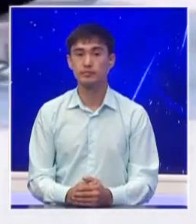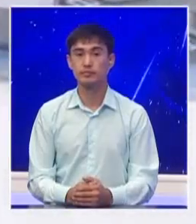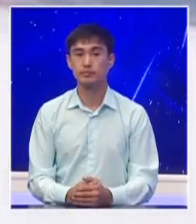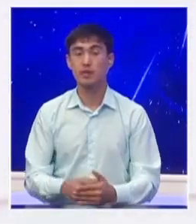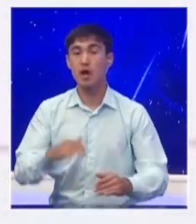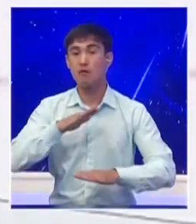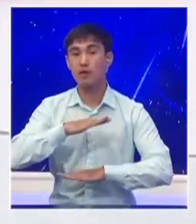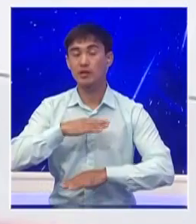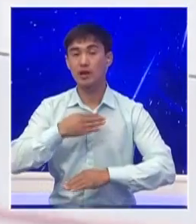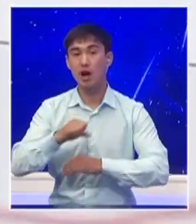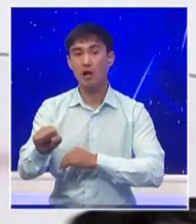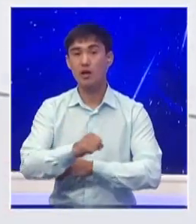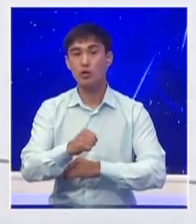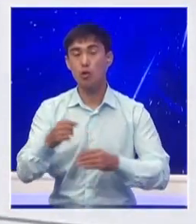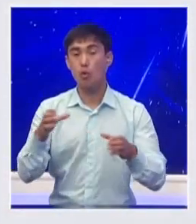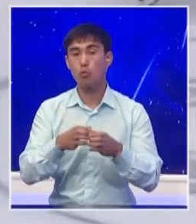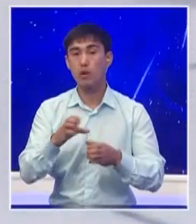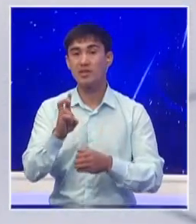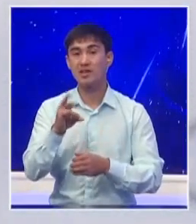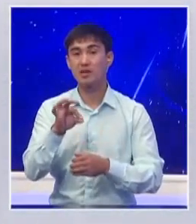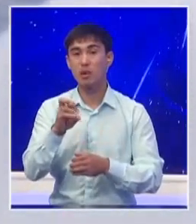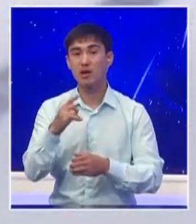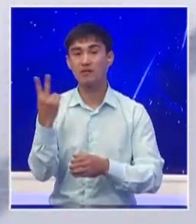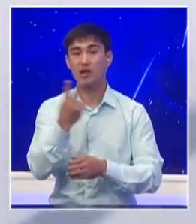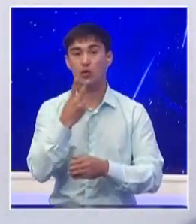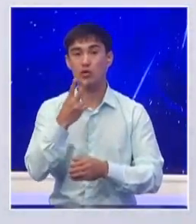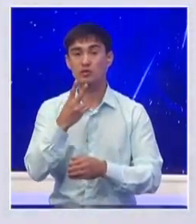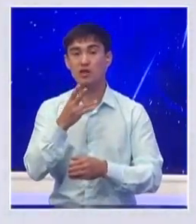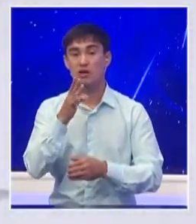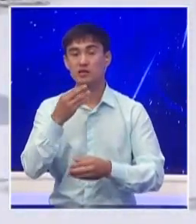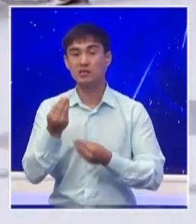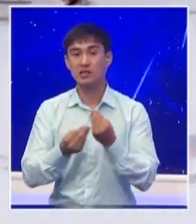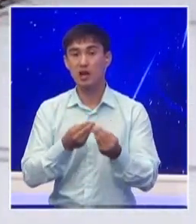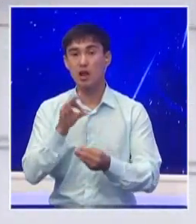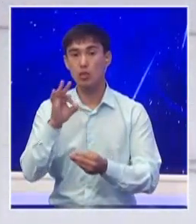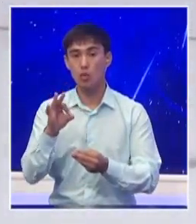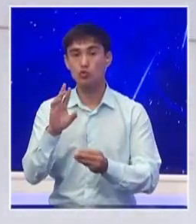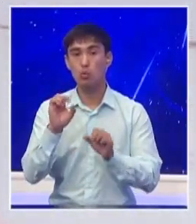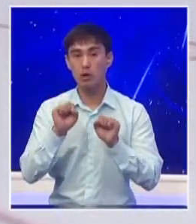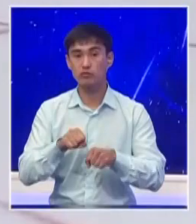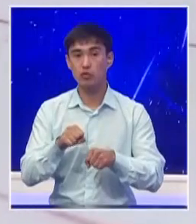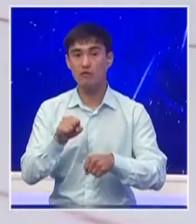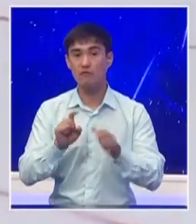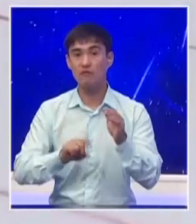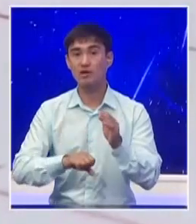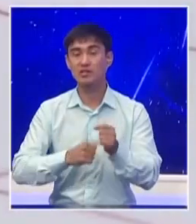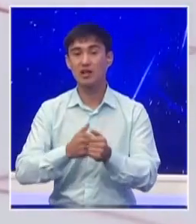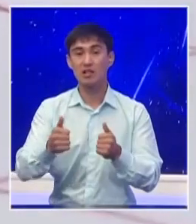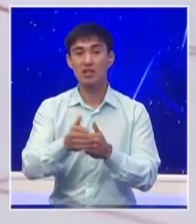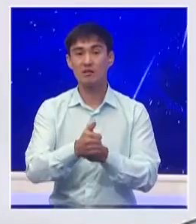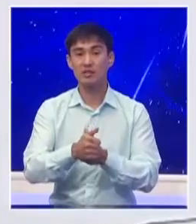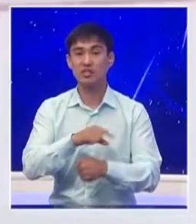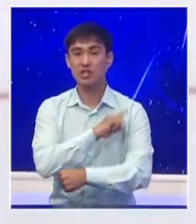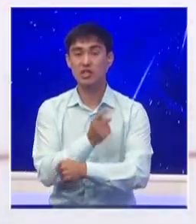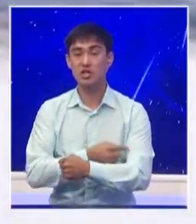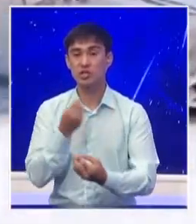Вратарь хоккейного клуба «Барыс» Никита Бояркин во второй раз в сезоне сыграл на ноль, что позволило ему возглавить хит-парад